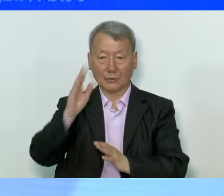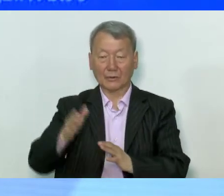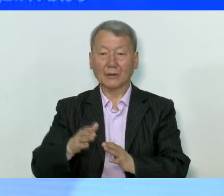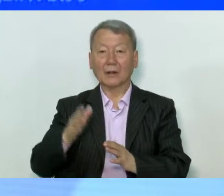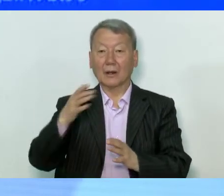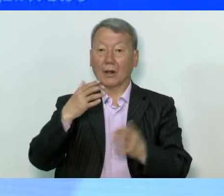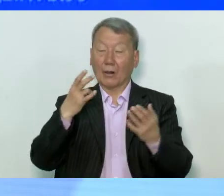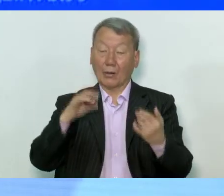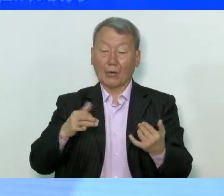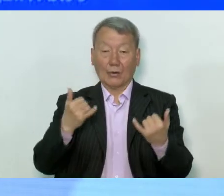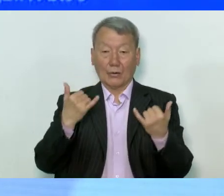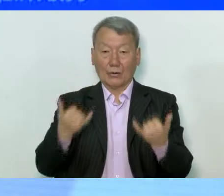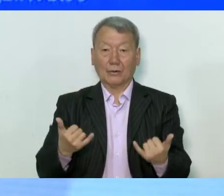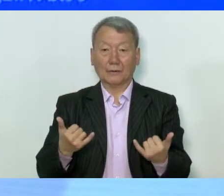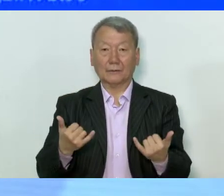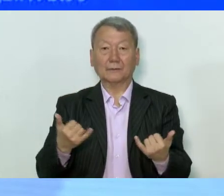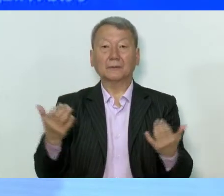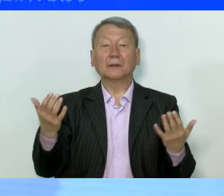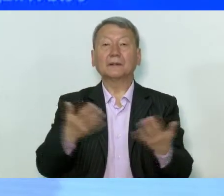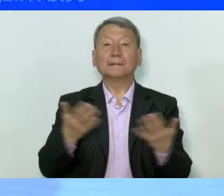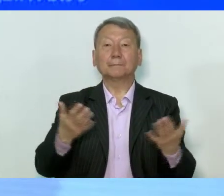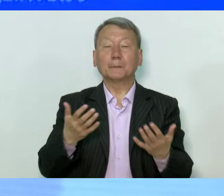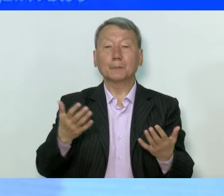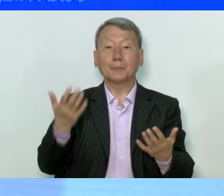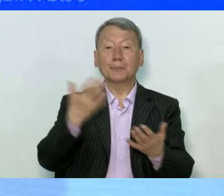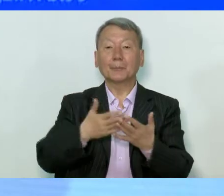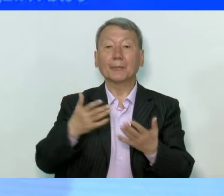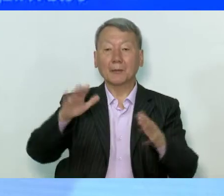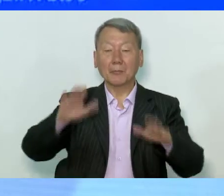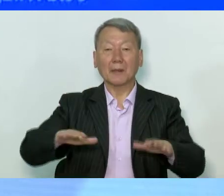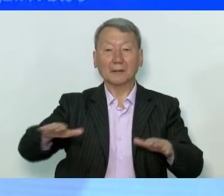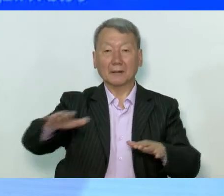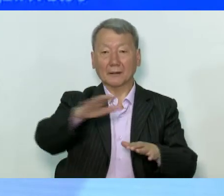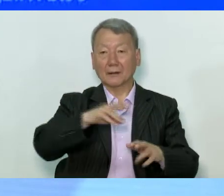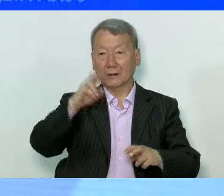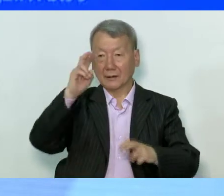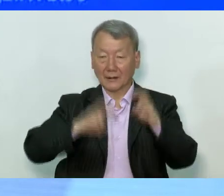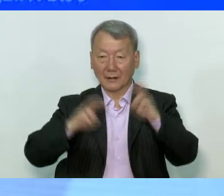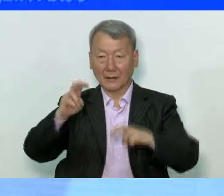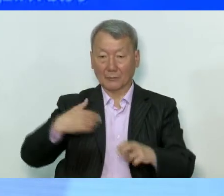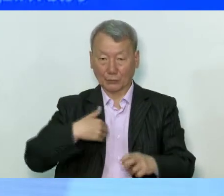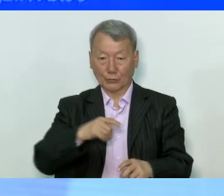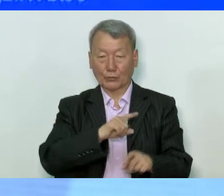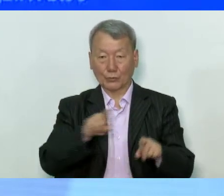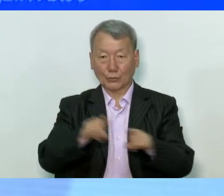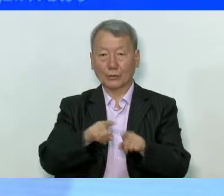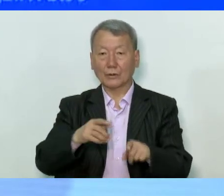Биз бирок ошол кайсы бир деңгээлде жеңилдиктерди биз өзүбүз дагы айтып атабыз